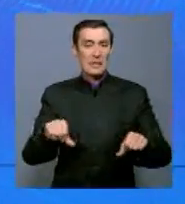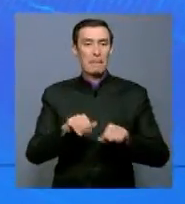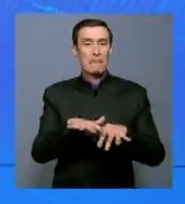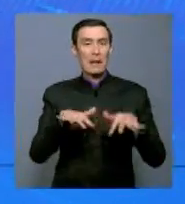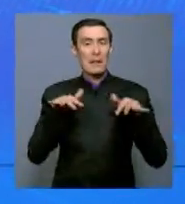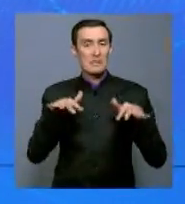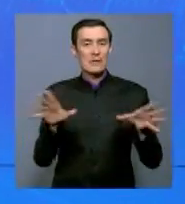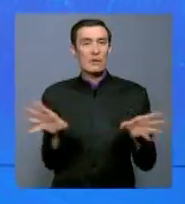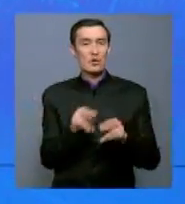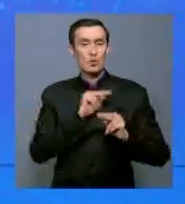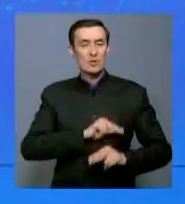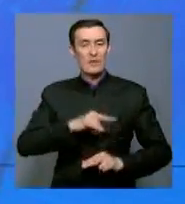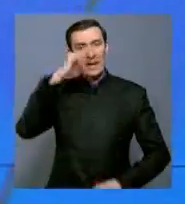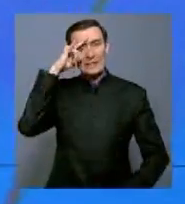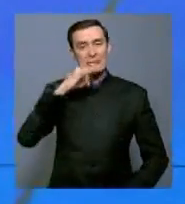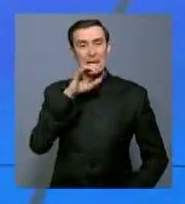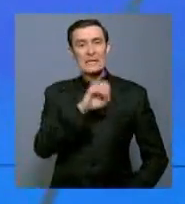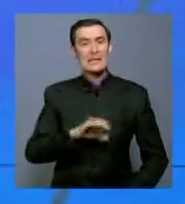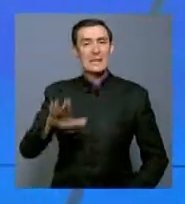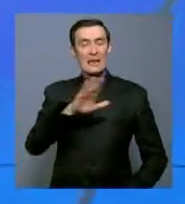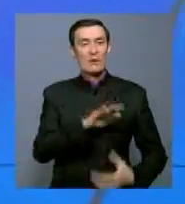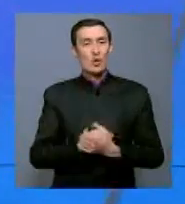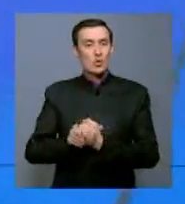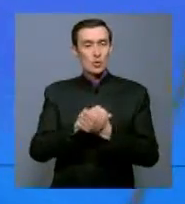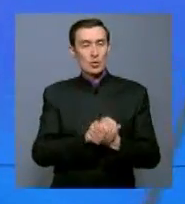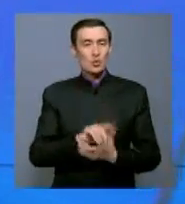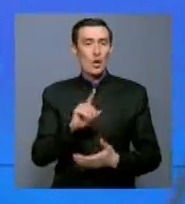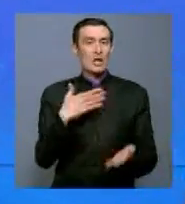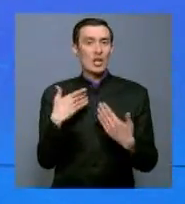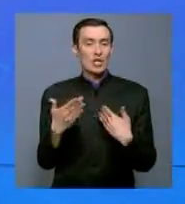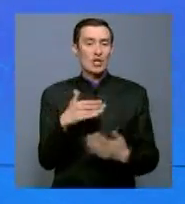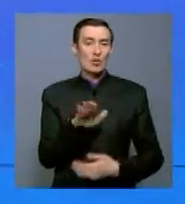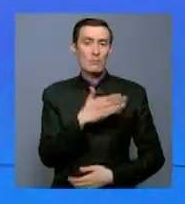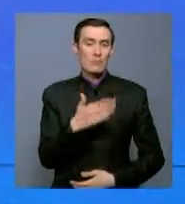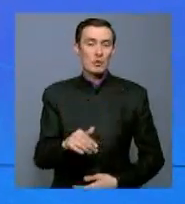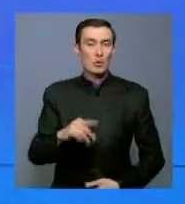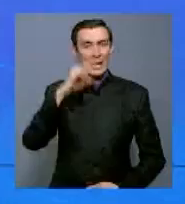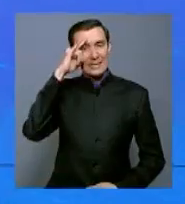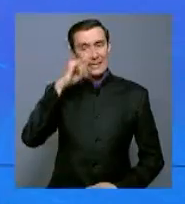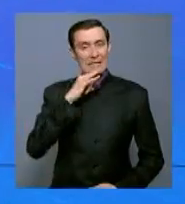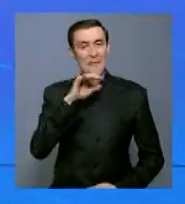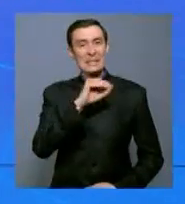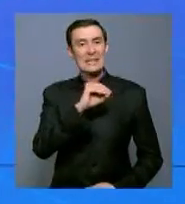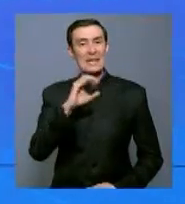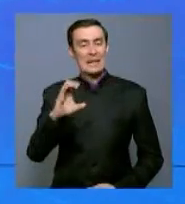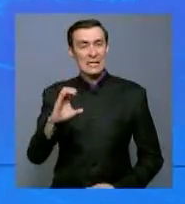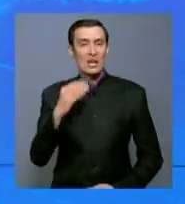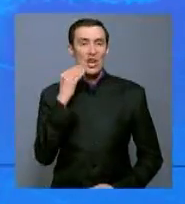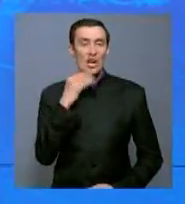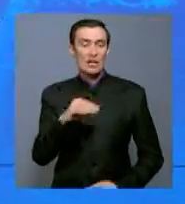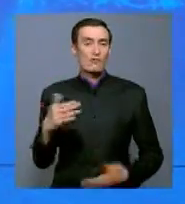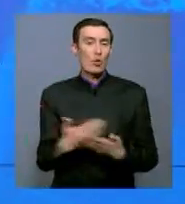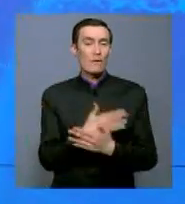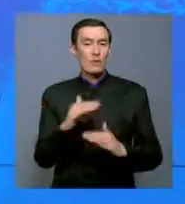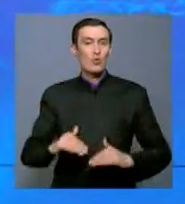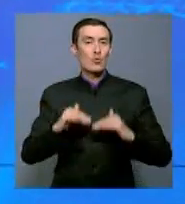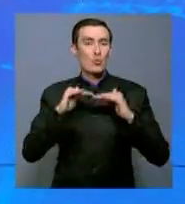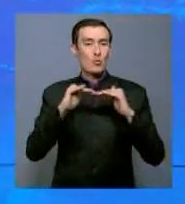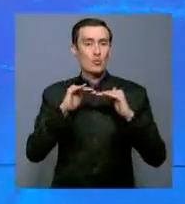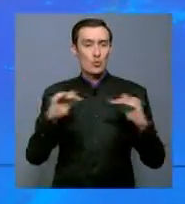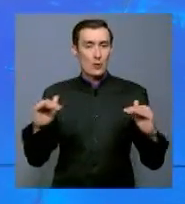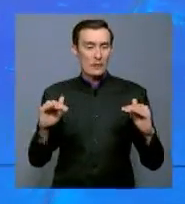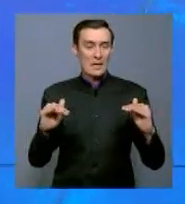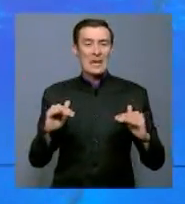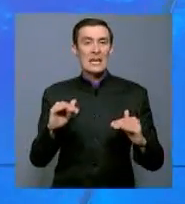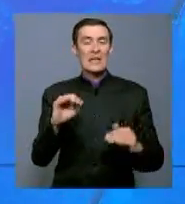парламентского сотрудничества Казахстан-Евросоюз. Стороны отметили, что отношения между нашей страной и ЕС вышли на качественно новый уровень. ЕС является